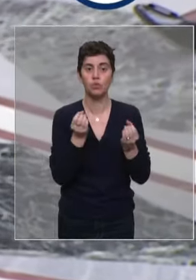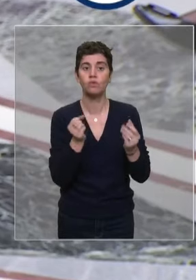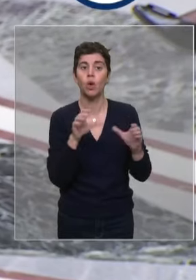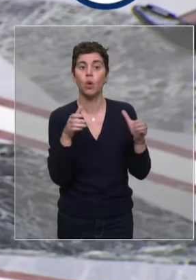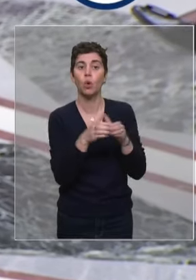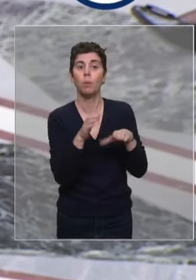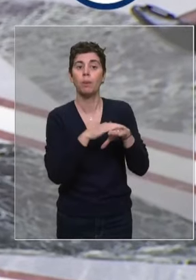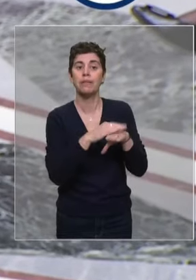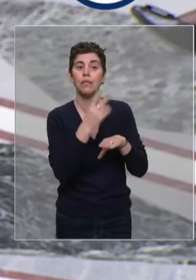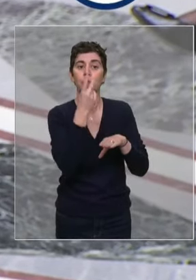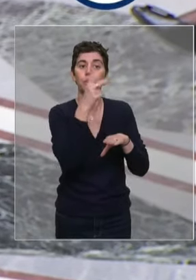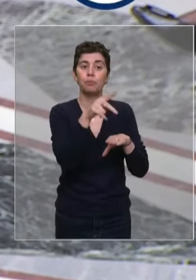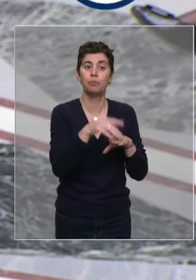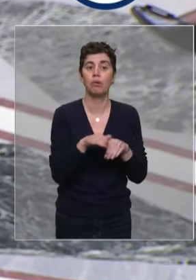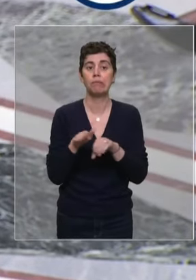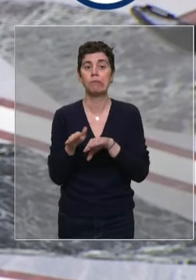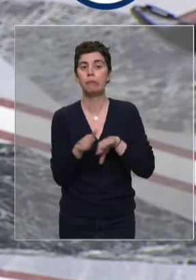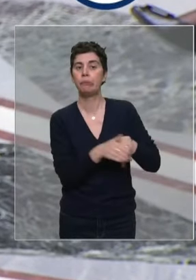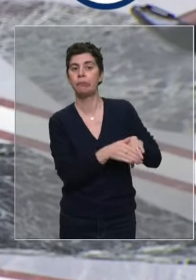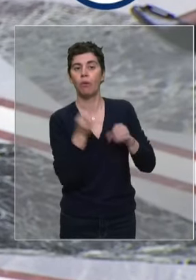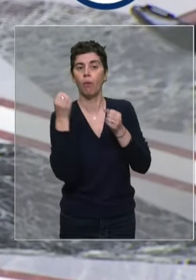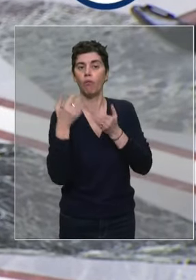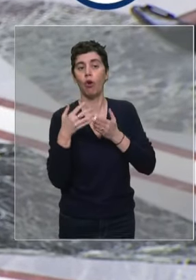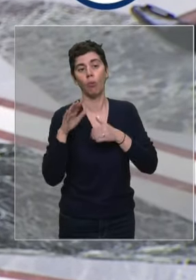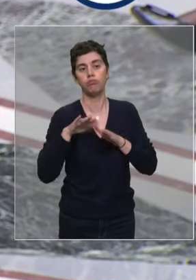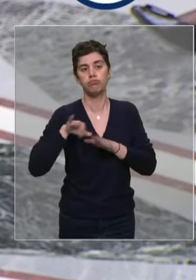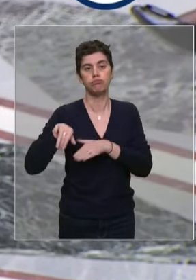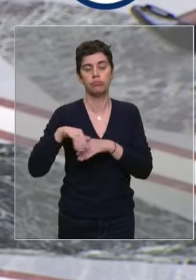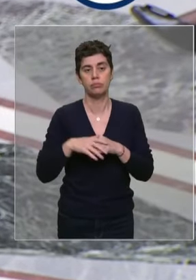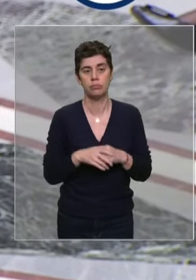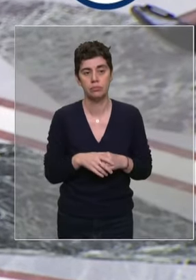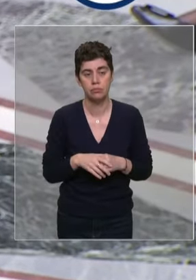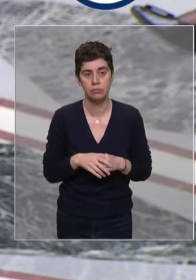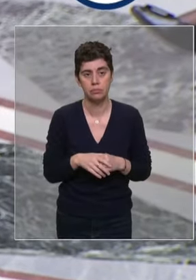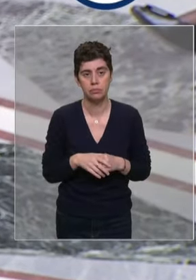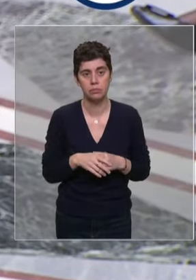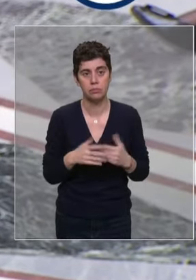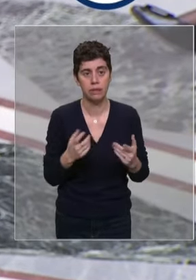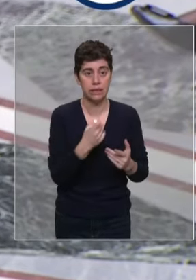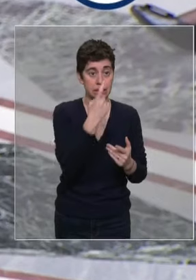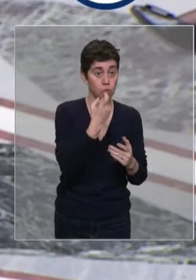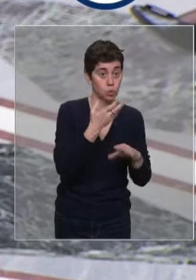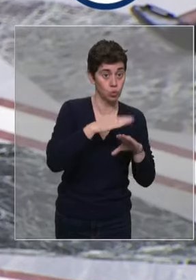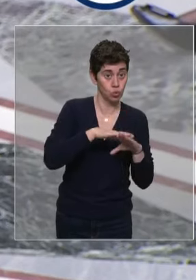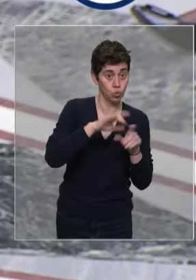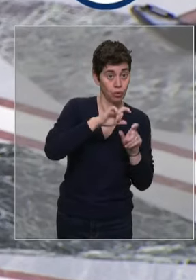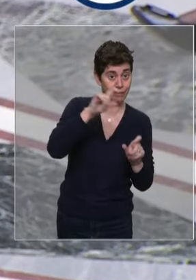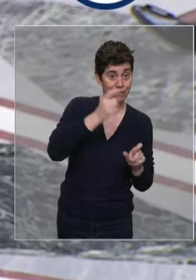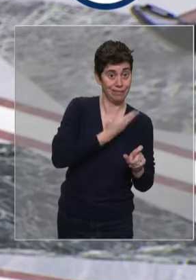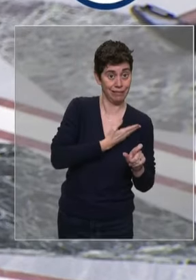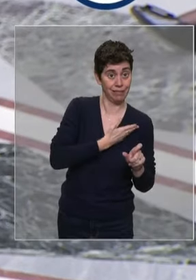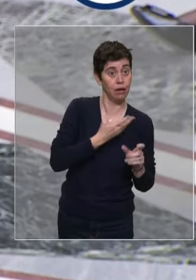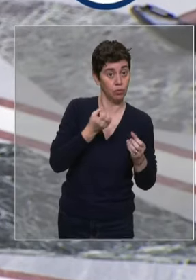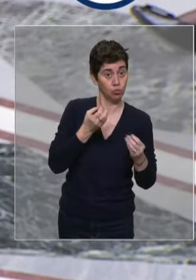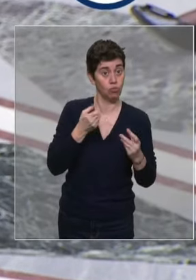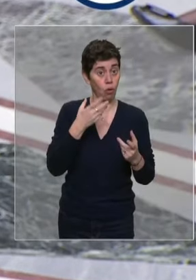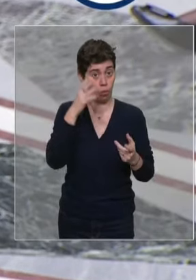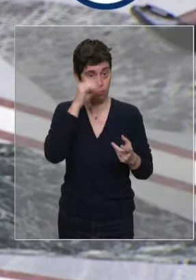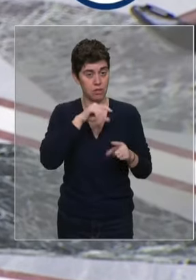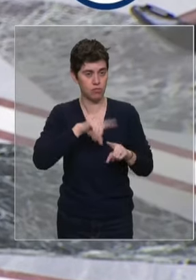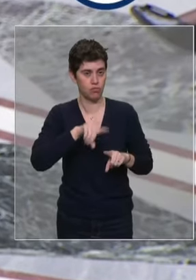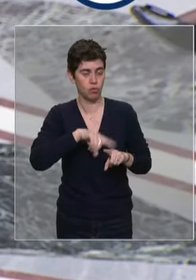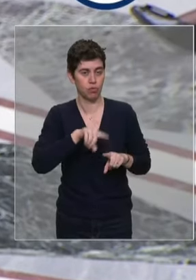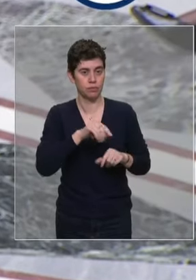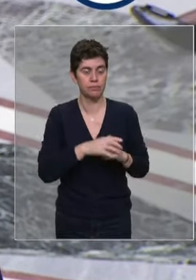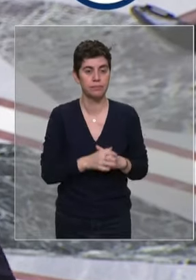politique, malheureusement, élude lorsque vous posez la question de Gaza. Avant de répondre à votre question, je voudrais d'abord vous dire